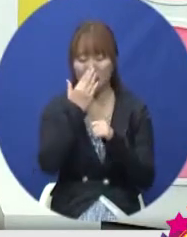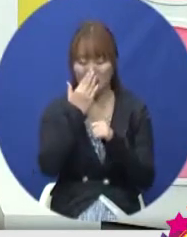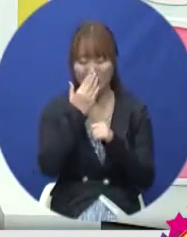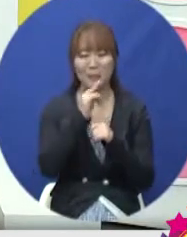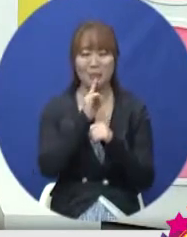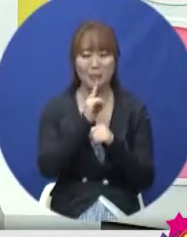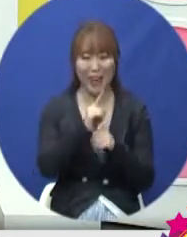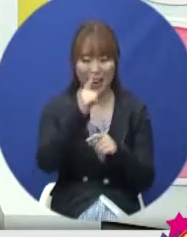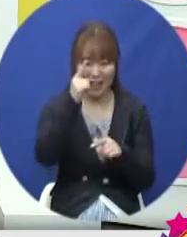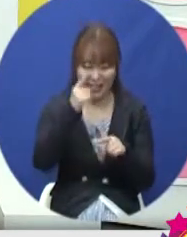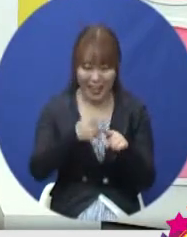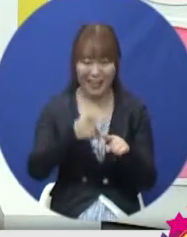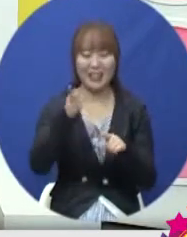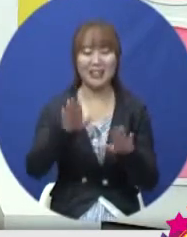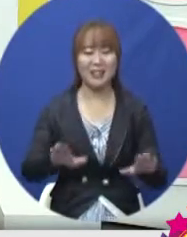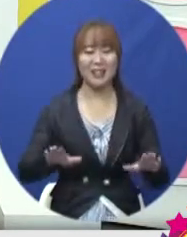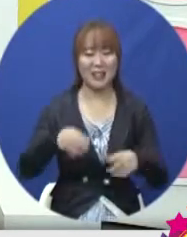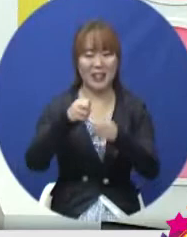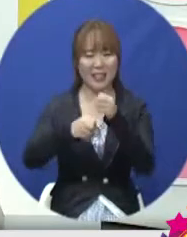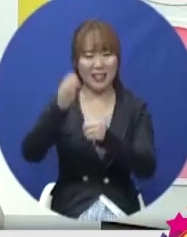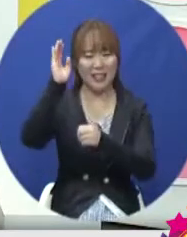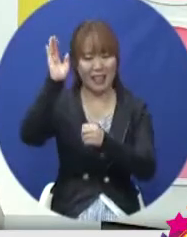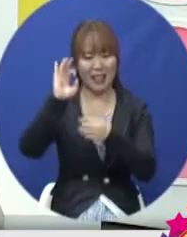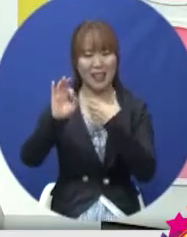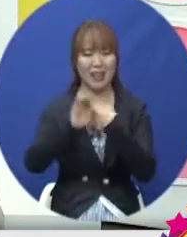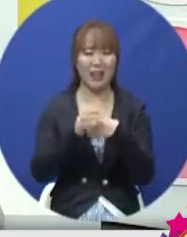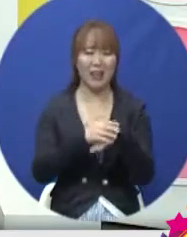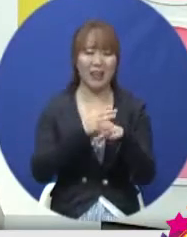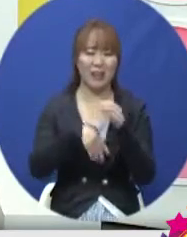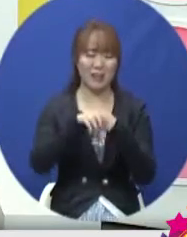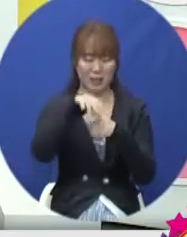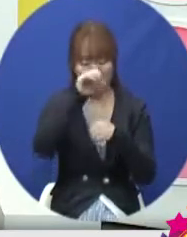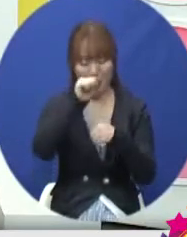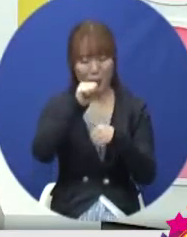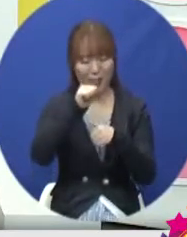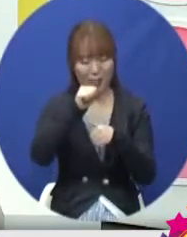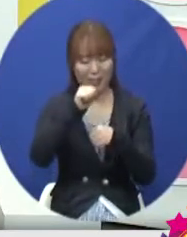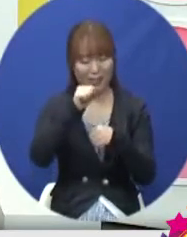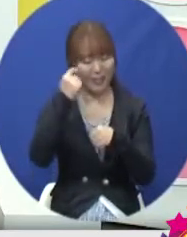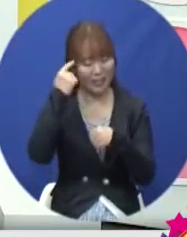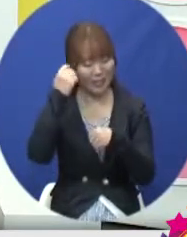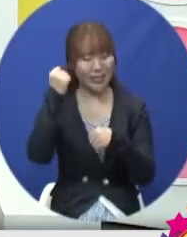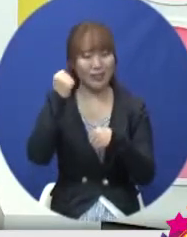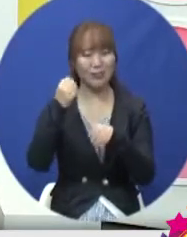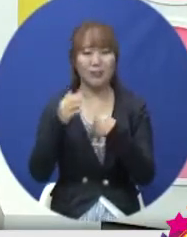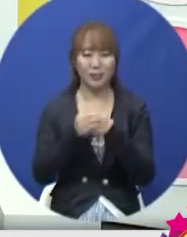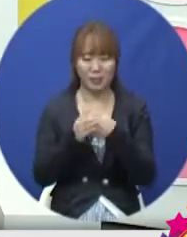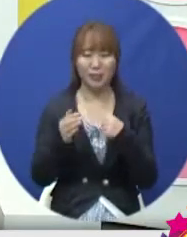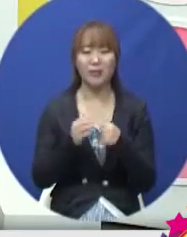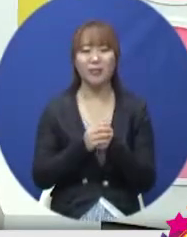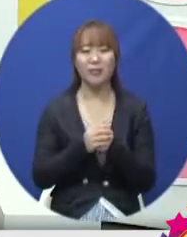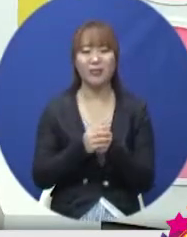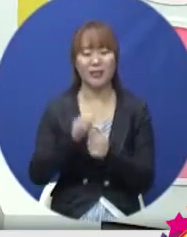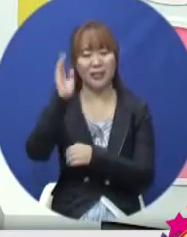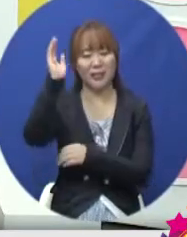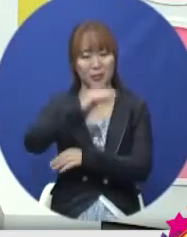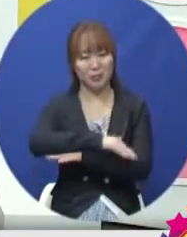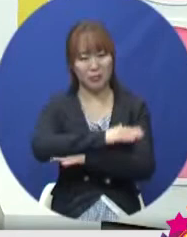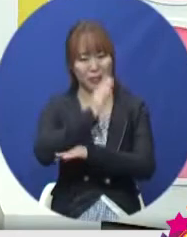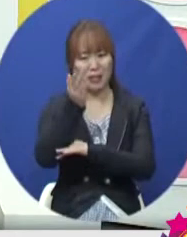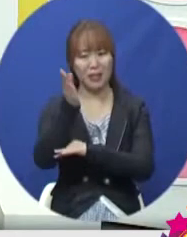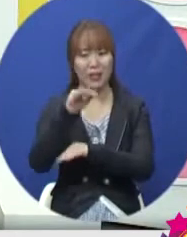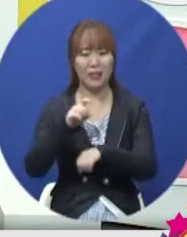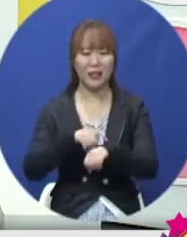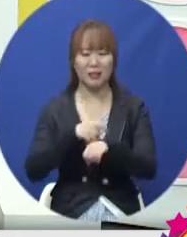겸손하게 말씀하시다가 이제 시 얘기가 나오니까 너무 좋으신 거예요. 네. 그러니까 이렇게 술술술술 말씀을